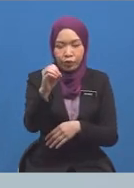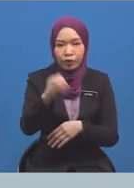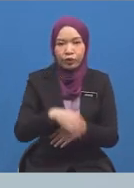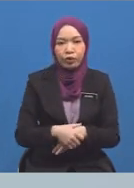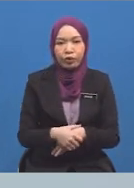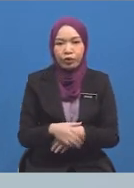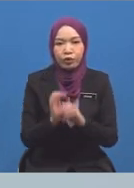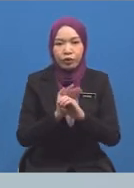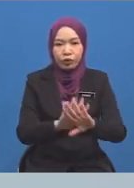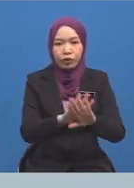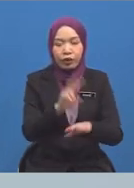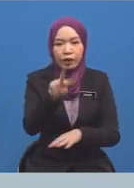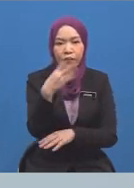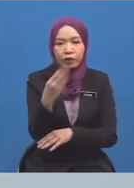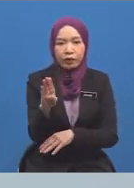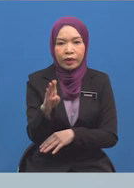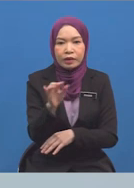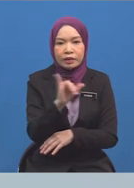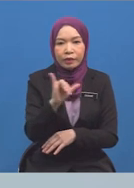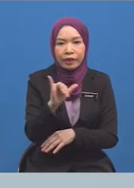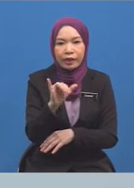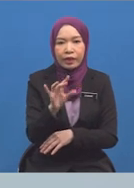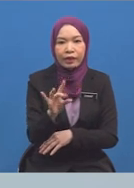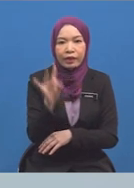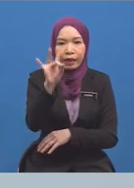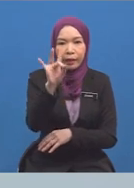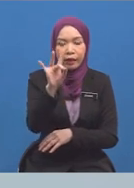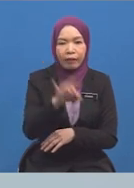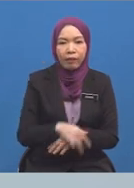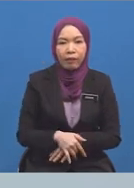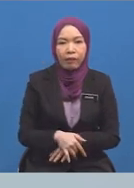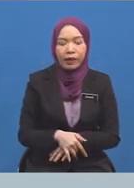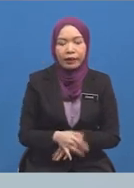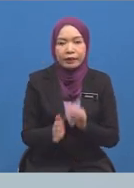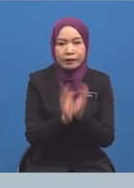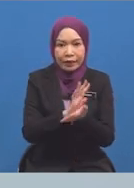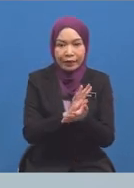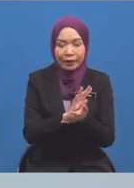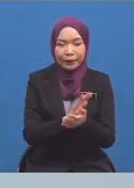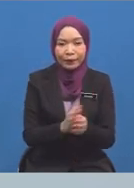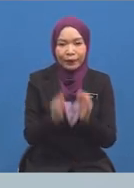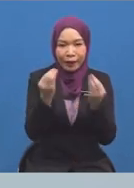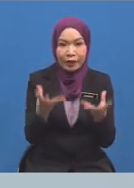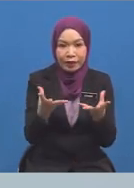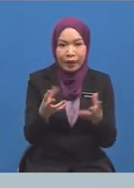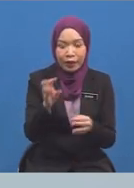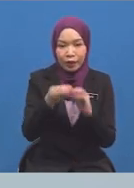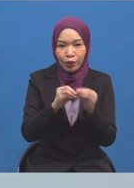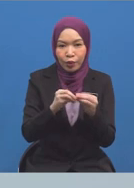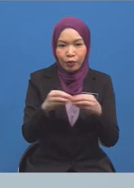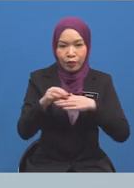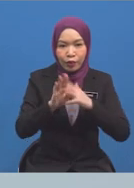= 8 jadi pecahan umum bercampur kita adalah satu